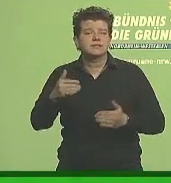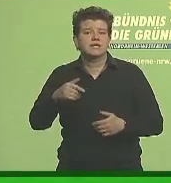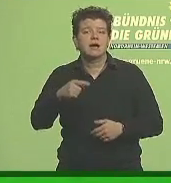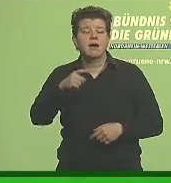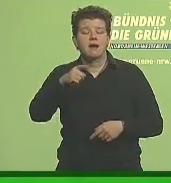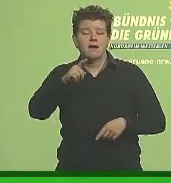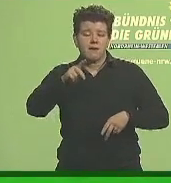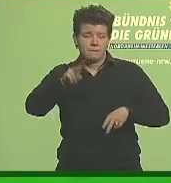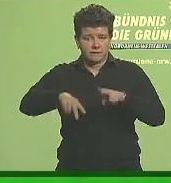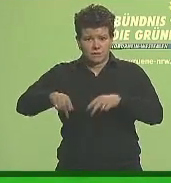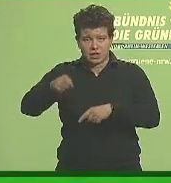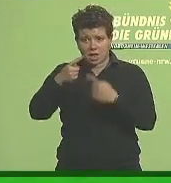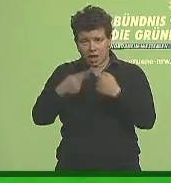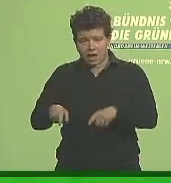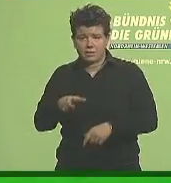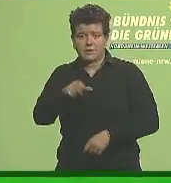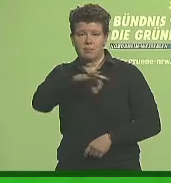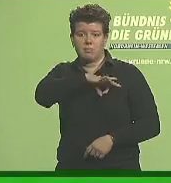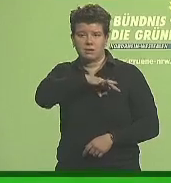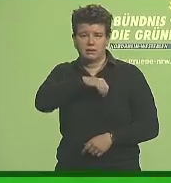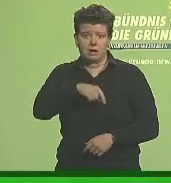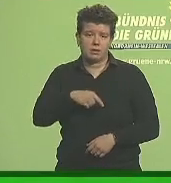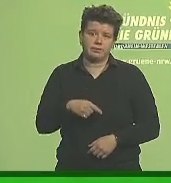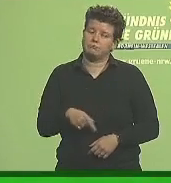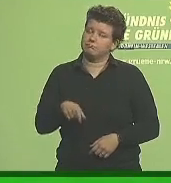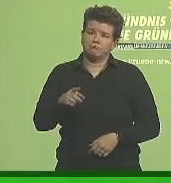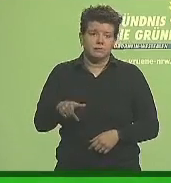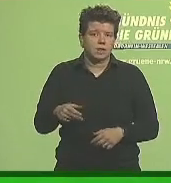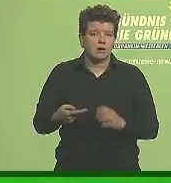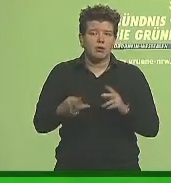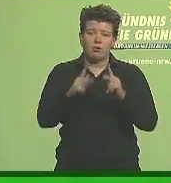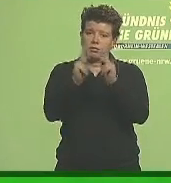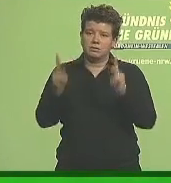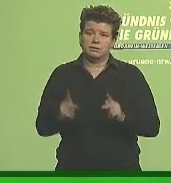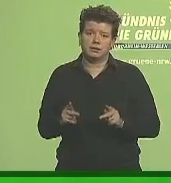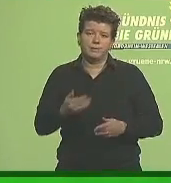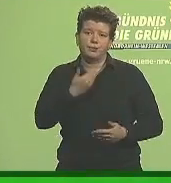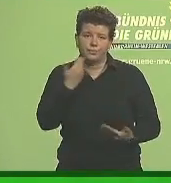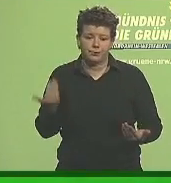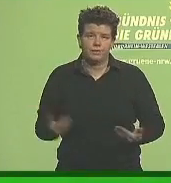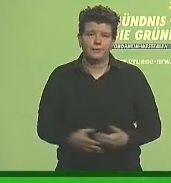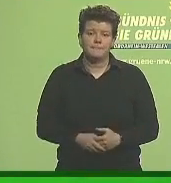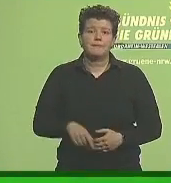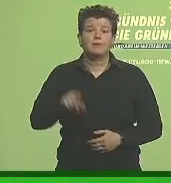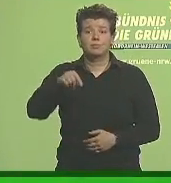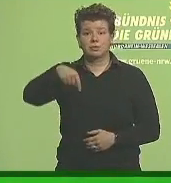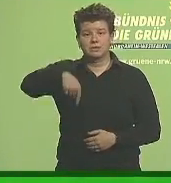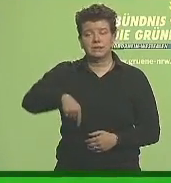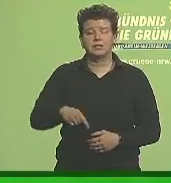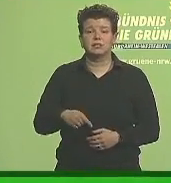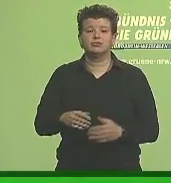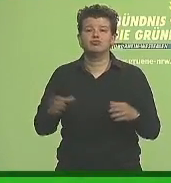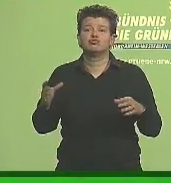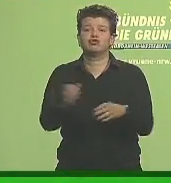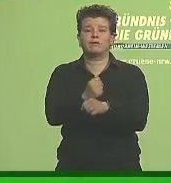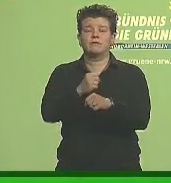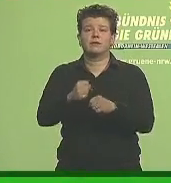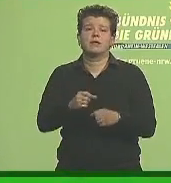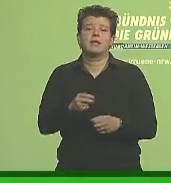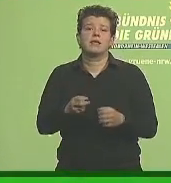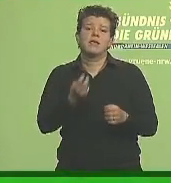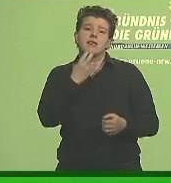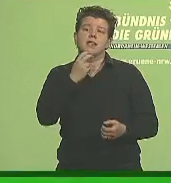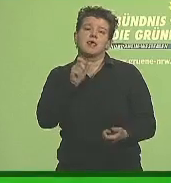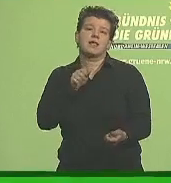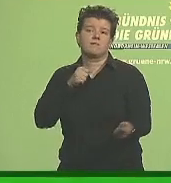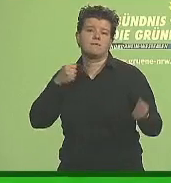dass die Menschen darauf setzen, dass wir in der nächsten Bundesregierung das in die Hand nehmen und die Energiewende voranbringen, weil Herr Rösler und Herr Altmaier